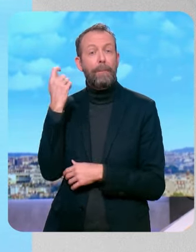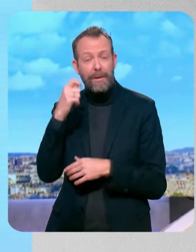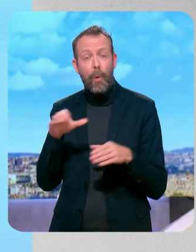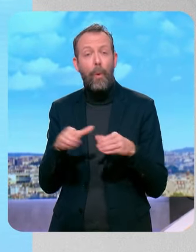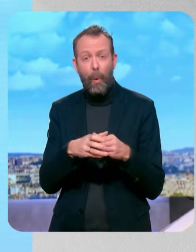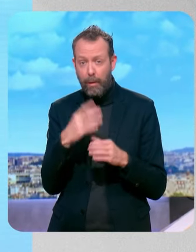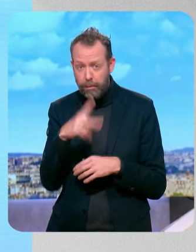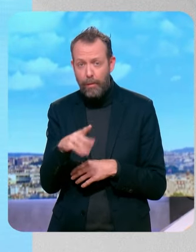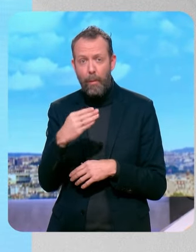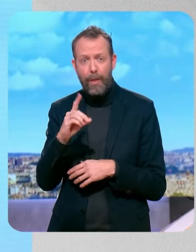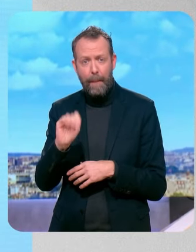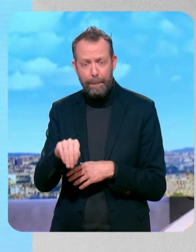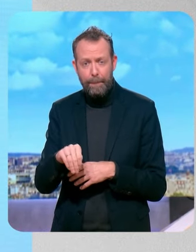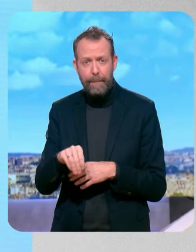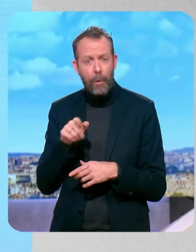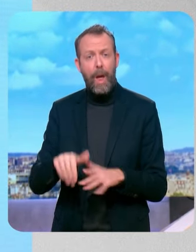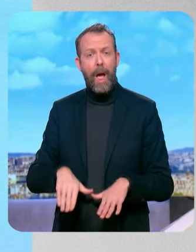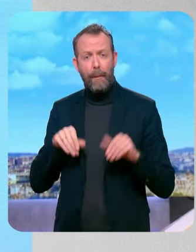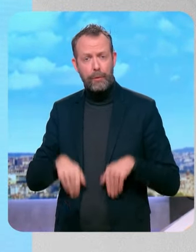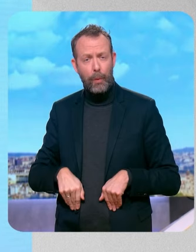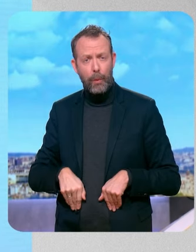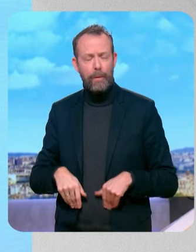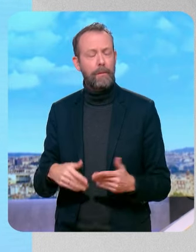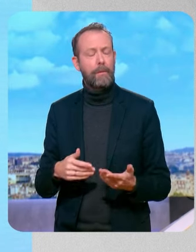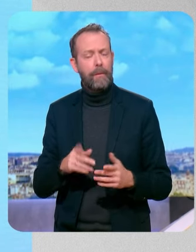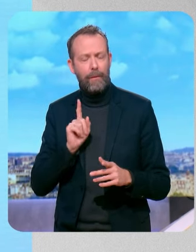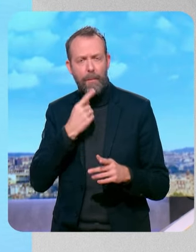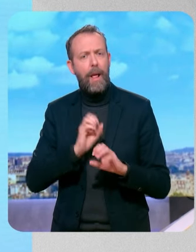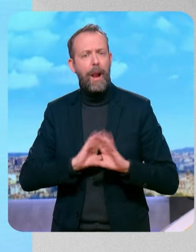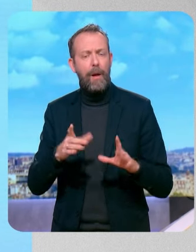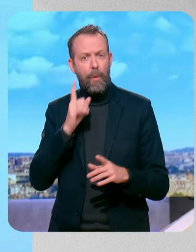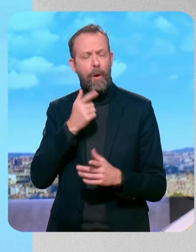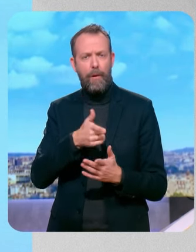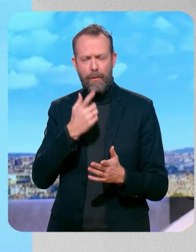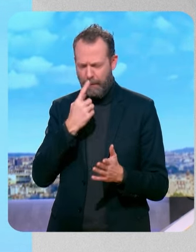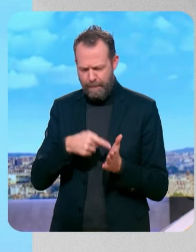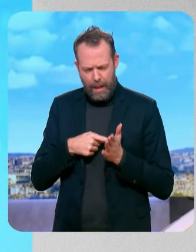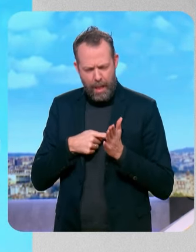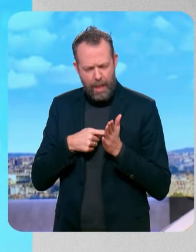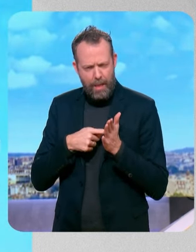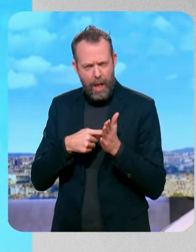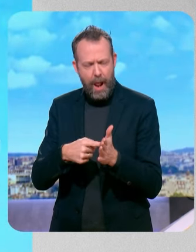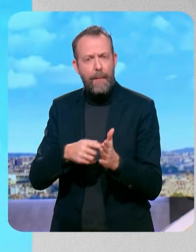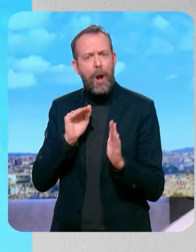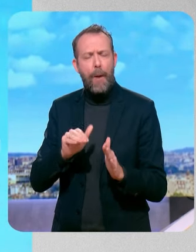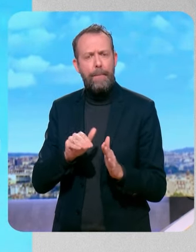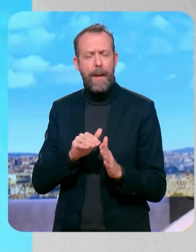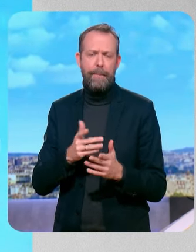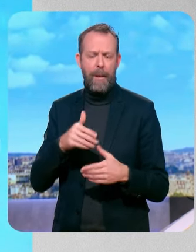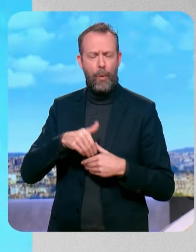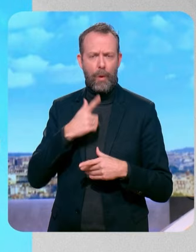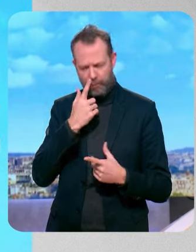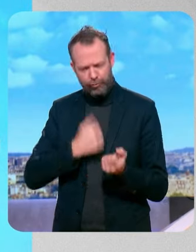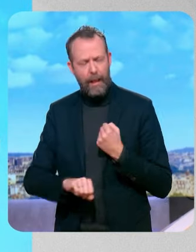votre groupe, hein, Jean-Paul Mattei, s'est abstenu. Parlons clairement, parce que je vous trouve d'une loyauté sans faille, mais quand même un peu embarrassé sur le fond, si je peux me